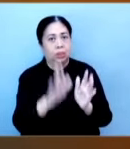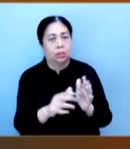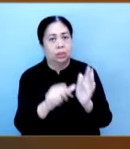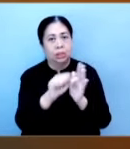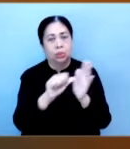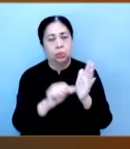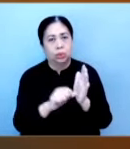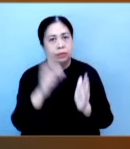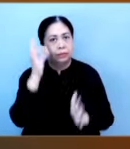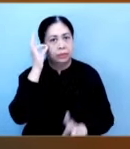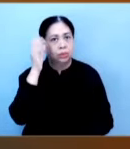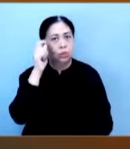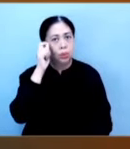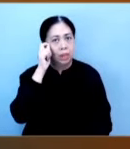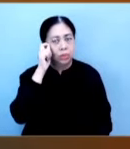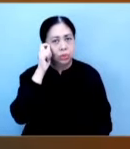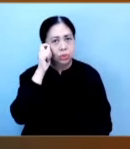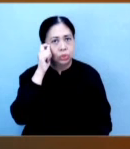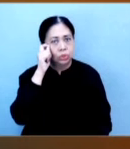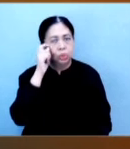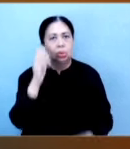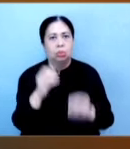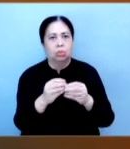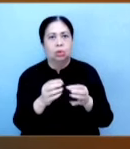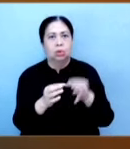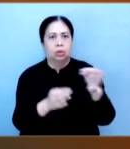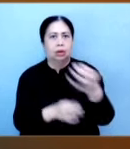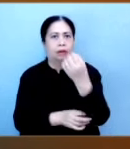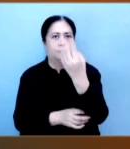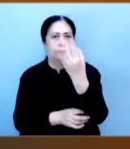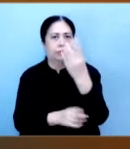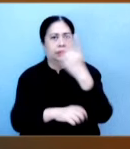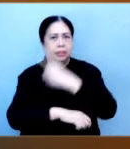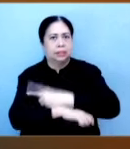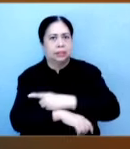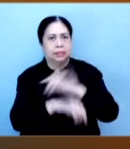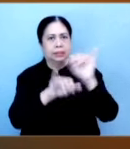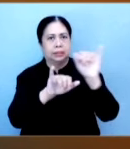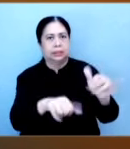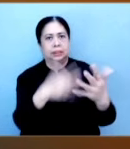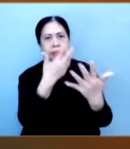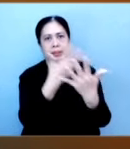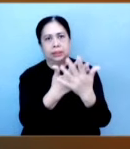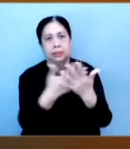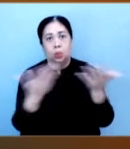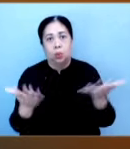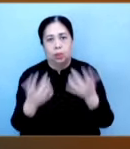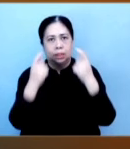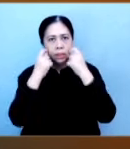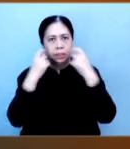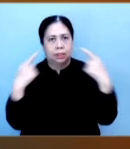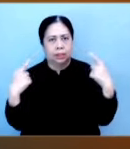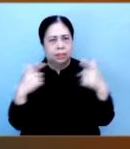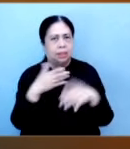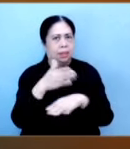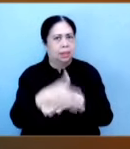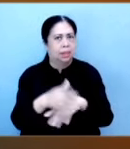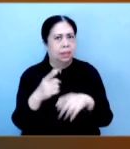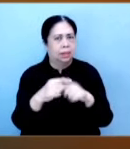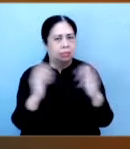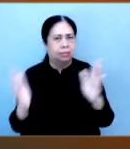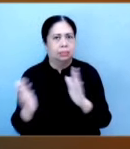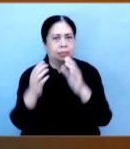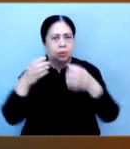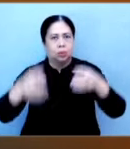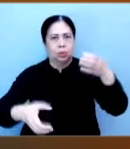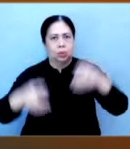Ferdinand top pasio pinalawig ng 15 araw ang pagkakakulong ni tevez sa timor leste na ito'y matapos sumarap sa korte roon